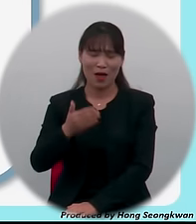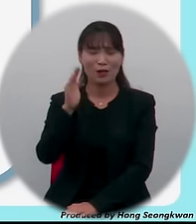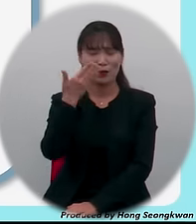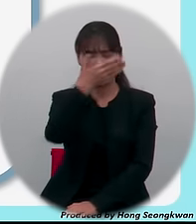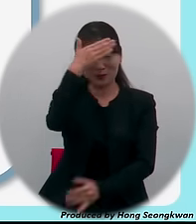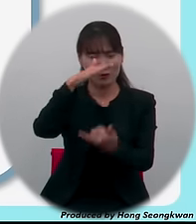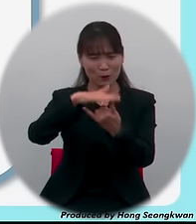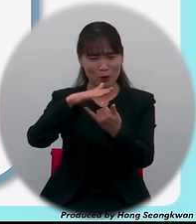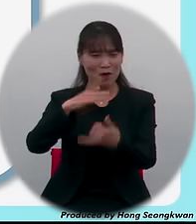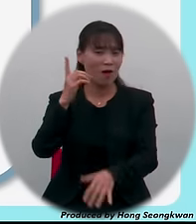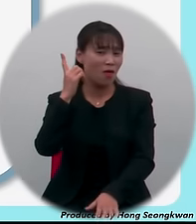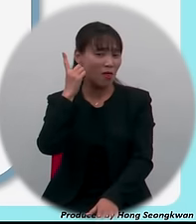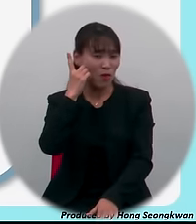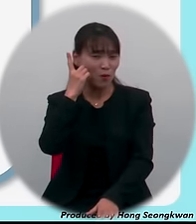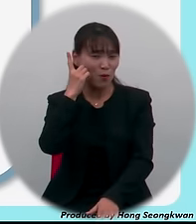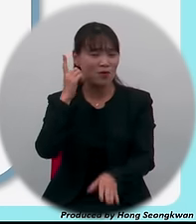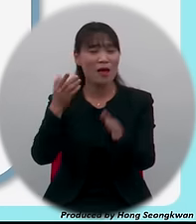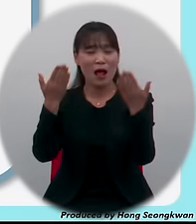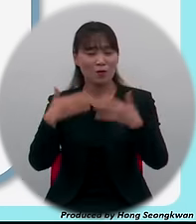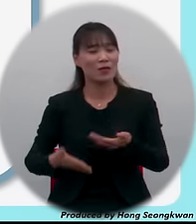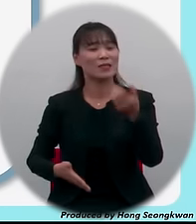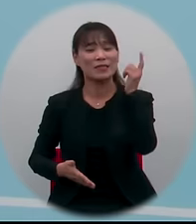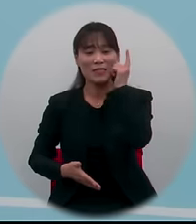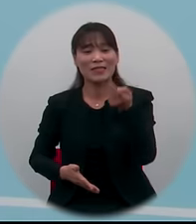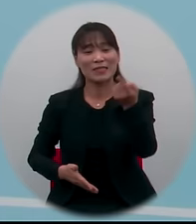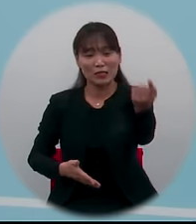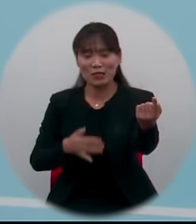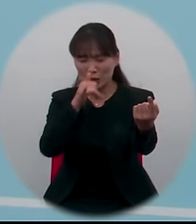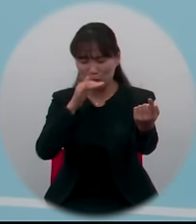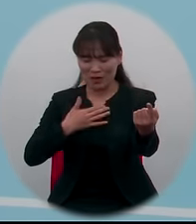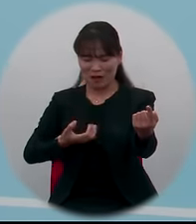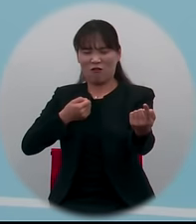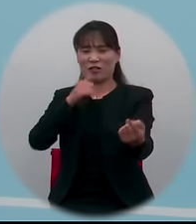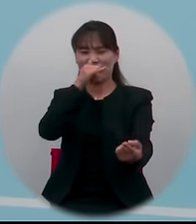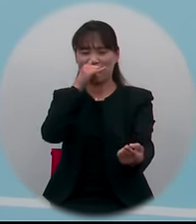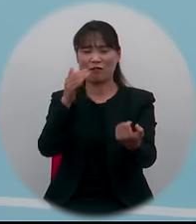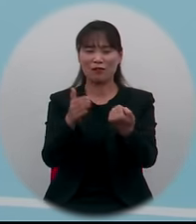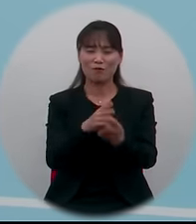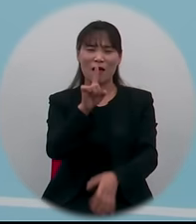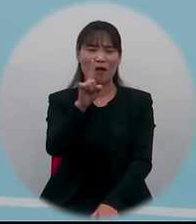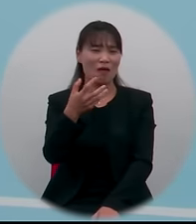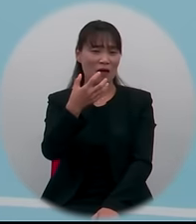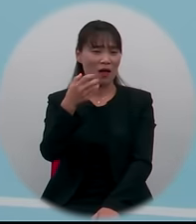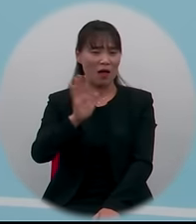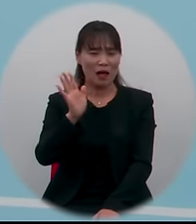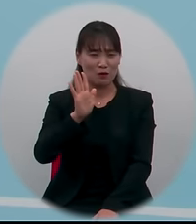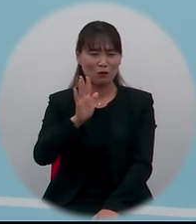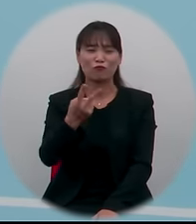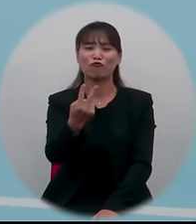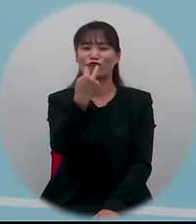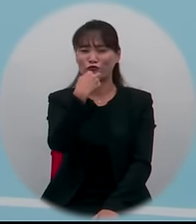폰이 따로 있고요 찐 보물 폰이 따로 있다고 해요 그래서 이제는 하나만 갖고 다니지 않고 여러 개를 쓰는 시대가 되었다라고